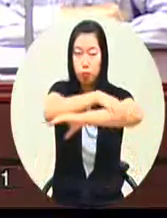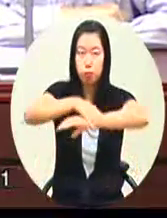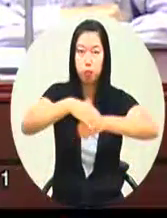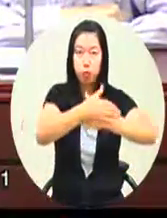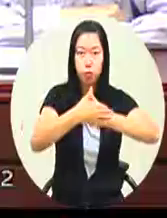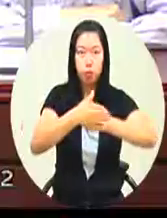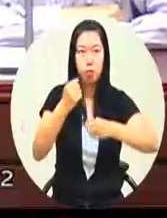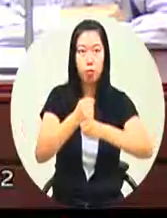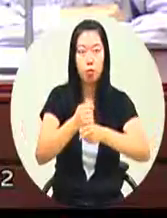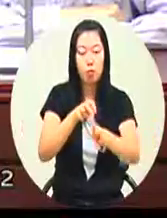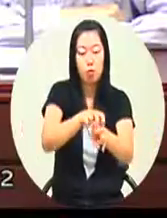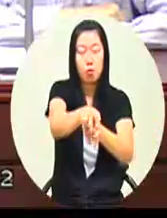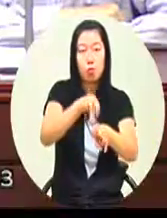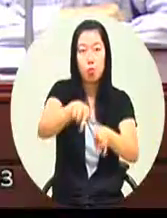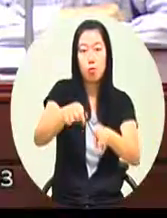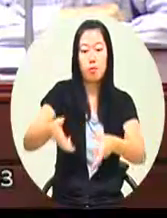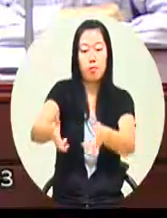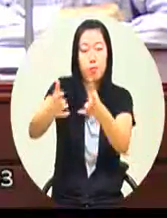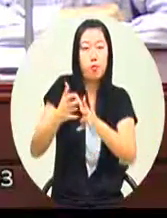铁路桥。